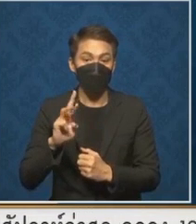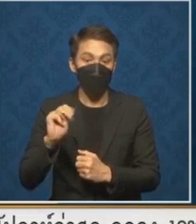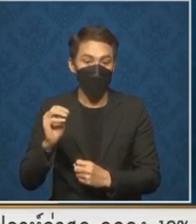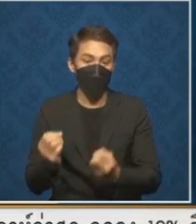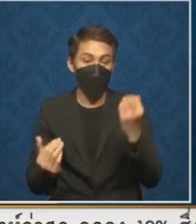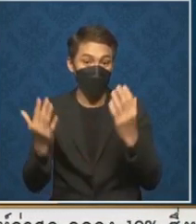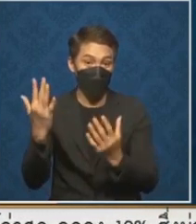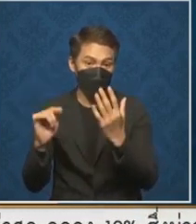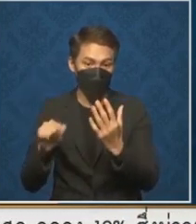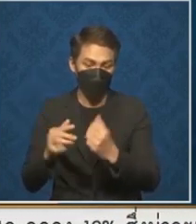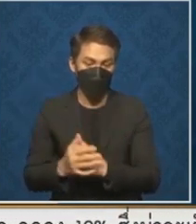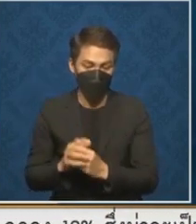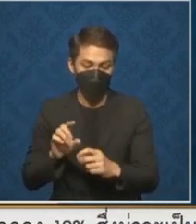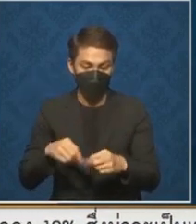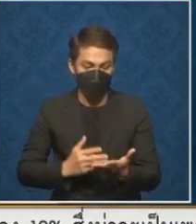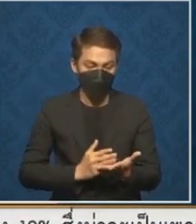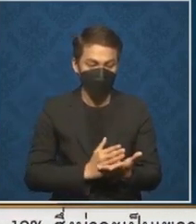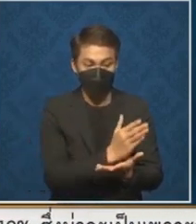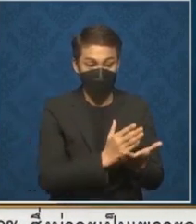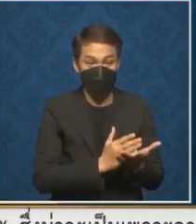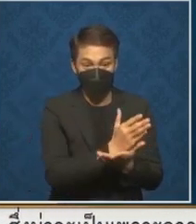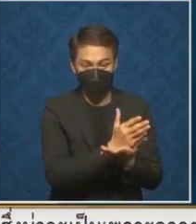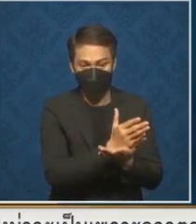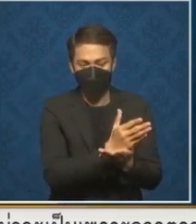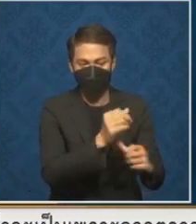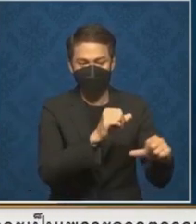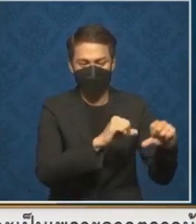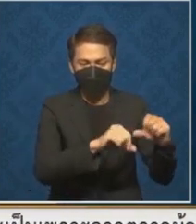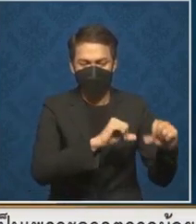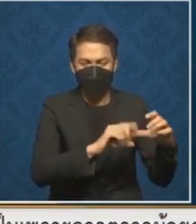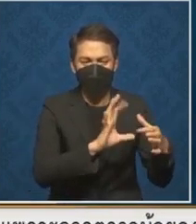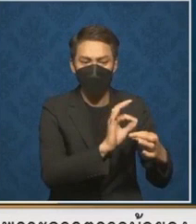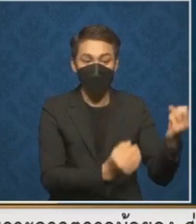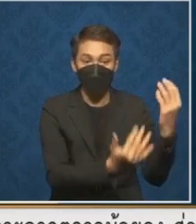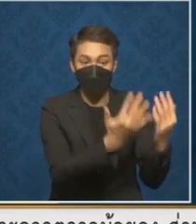กมป่าไม้จะให้คณะวันศาตที่กระสวงกระเศษทำ